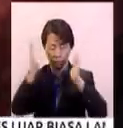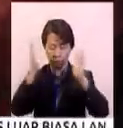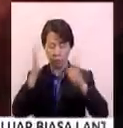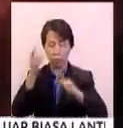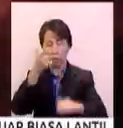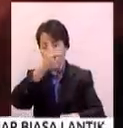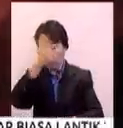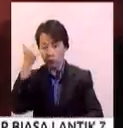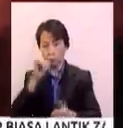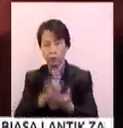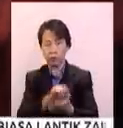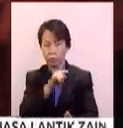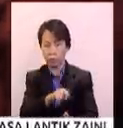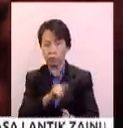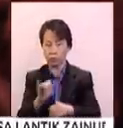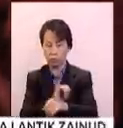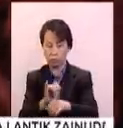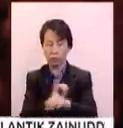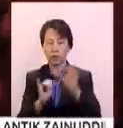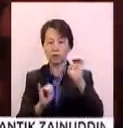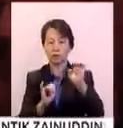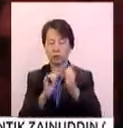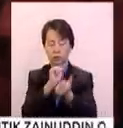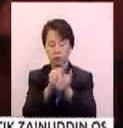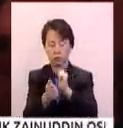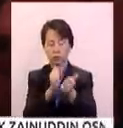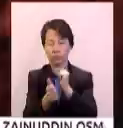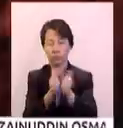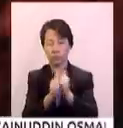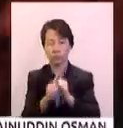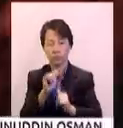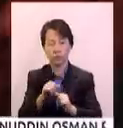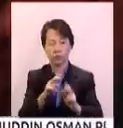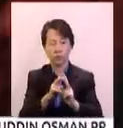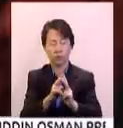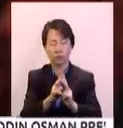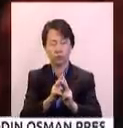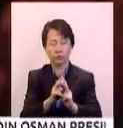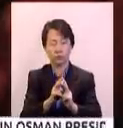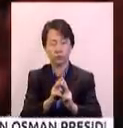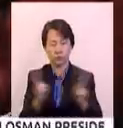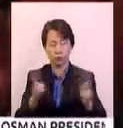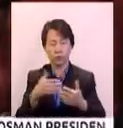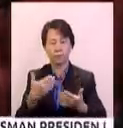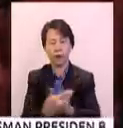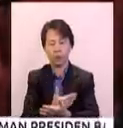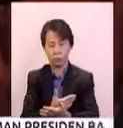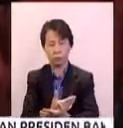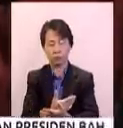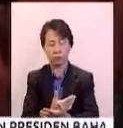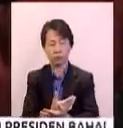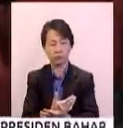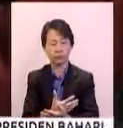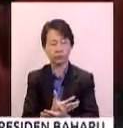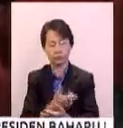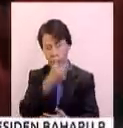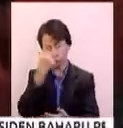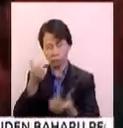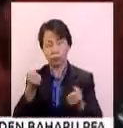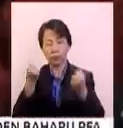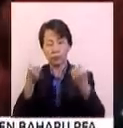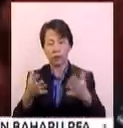ia merupakan satu industri e-sport yang yang agak baru, sebab